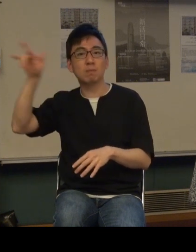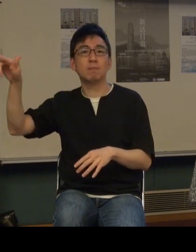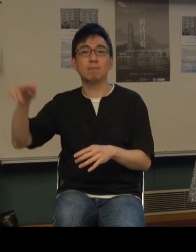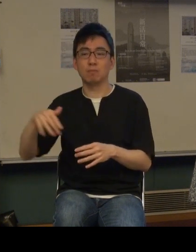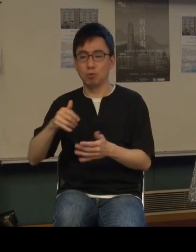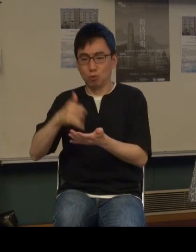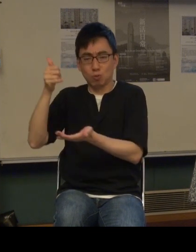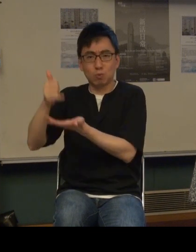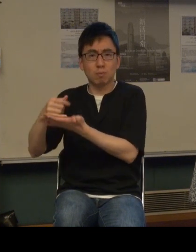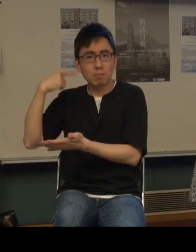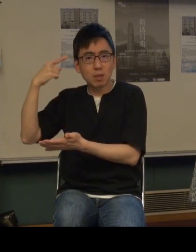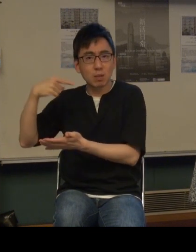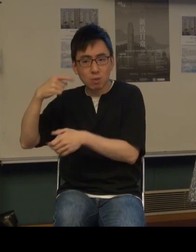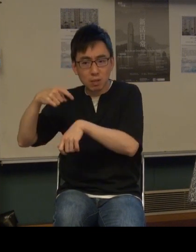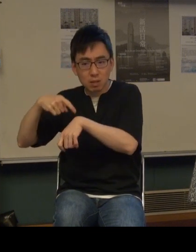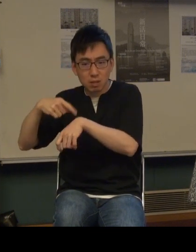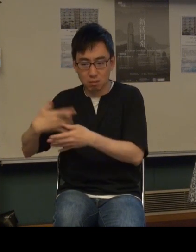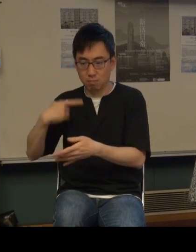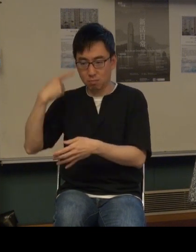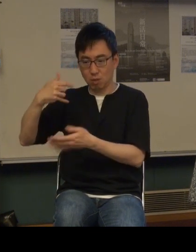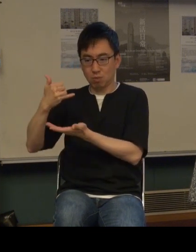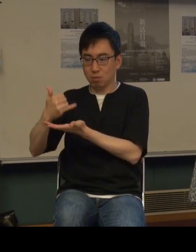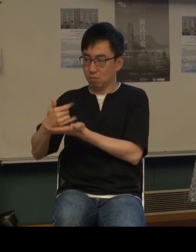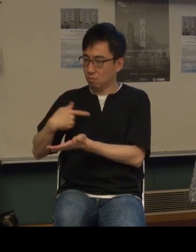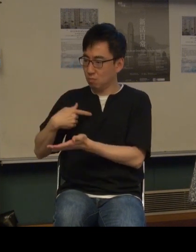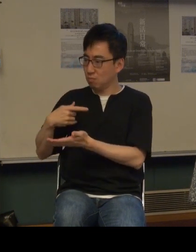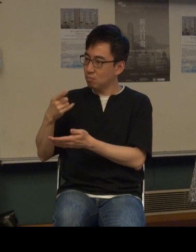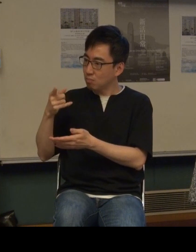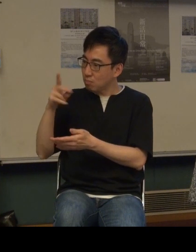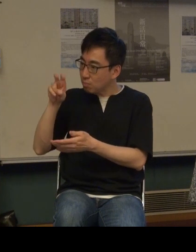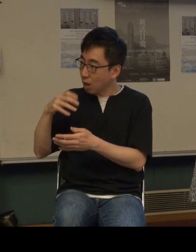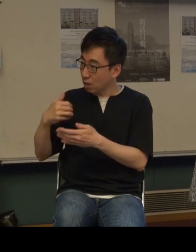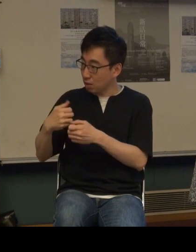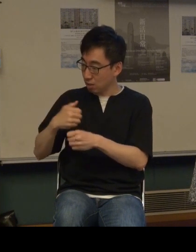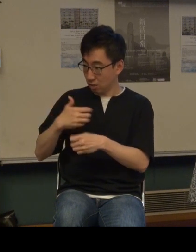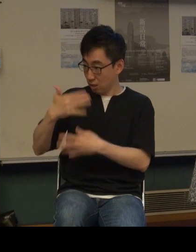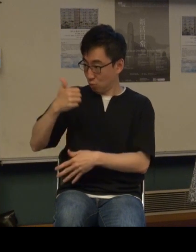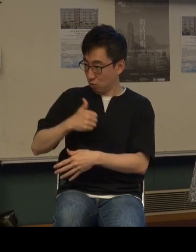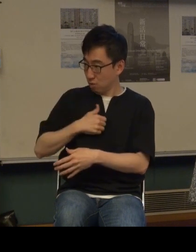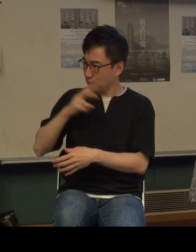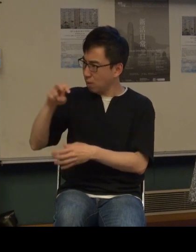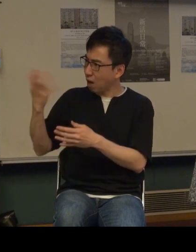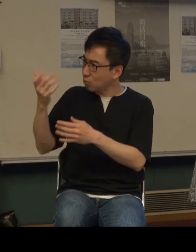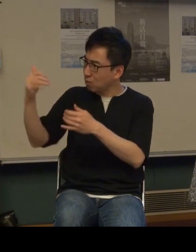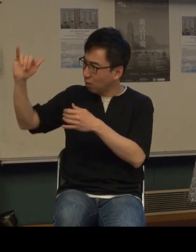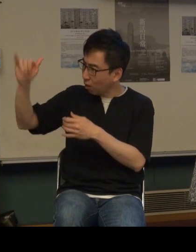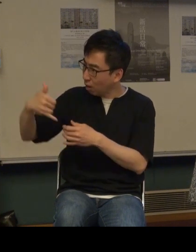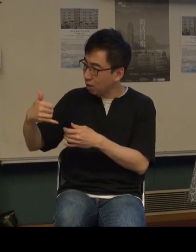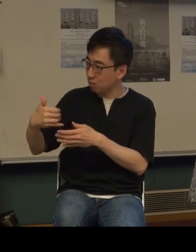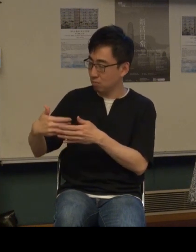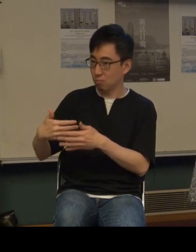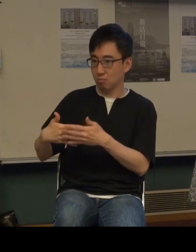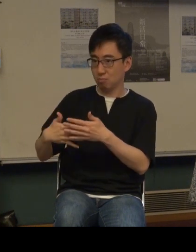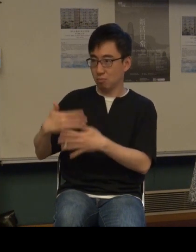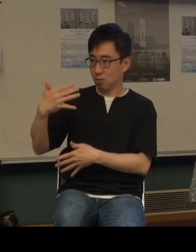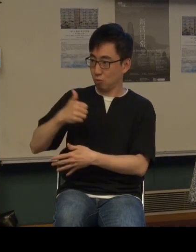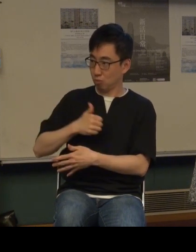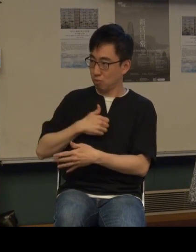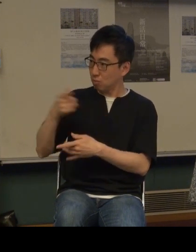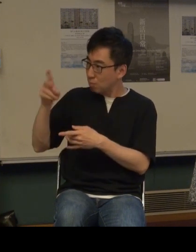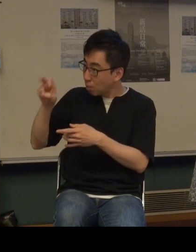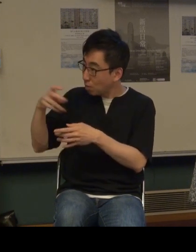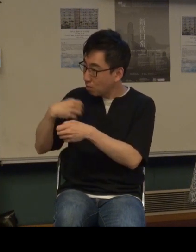咗美國嘅時候咧，美國本土嘅建築師見到有一班嘅歐洲，佢哋喺歐洲嘅嗰個歐洲大陸嗰度咧，做咗